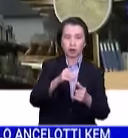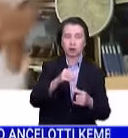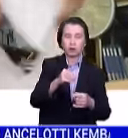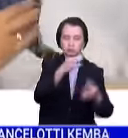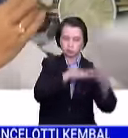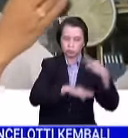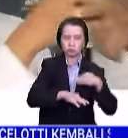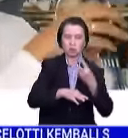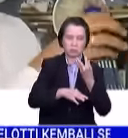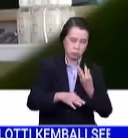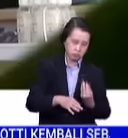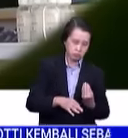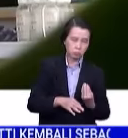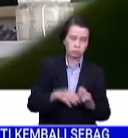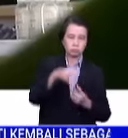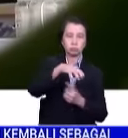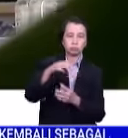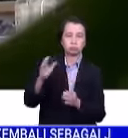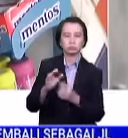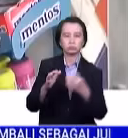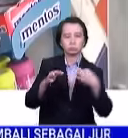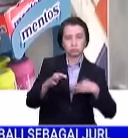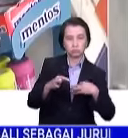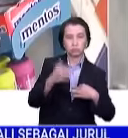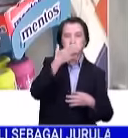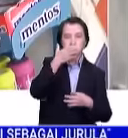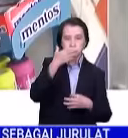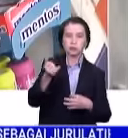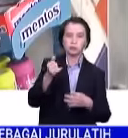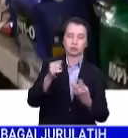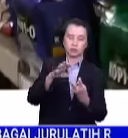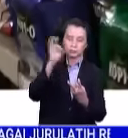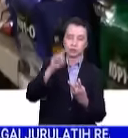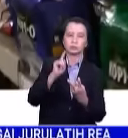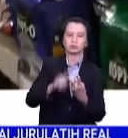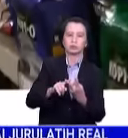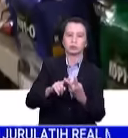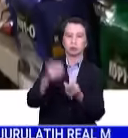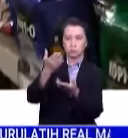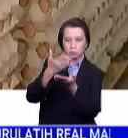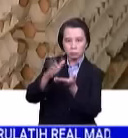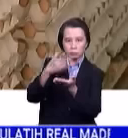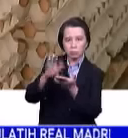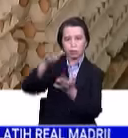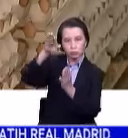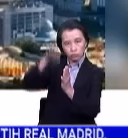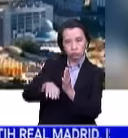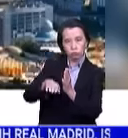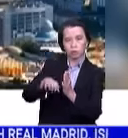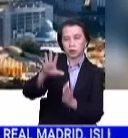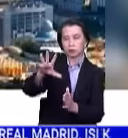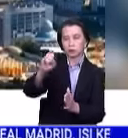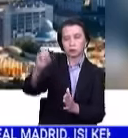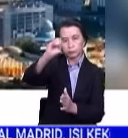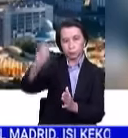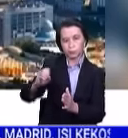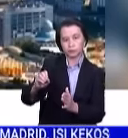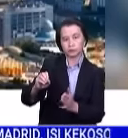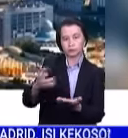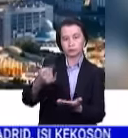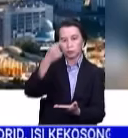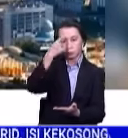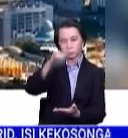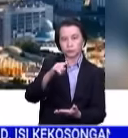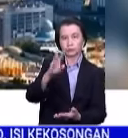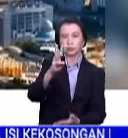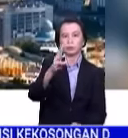berkurang, terutamanya kepada penjaja kecil, lebih baik memilih kepada pembayaran berkurangan sebanyak 50% untuk